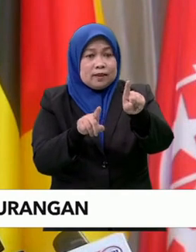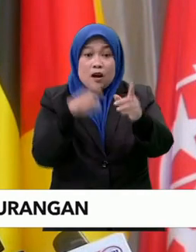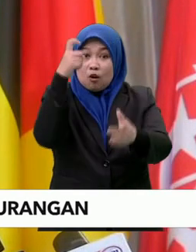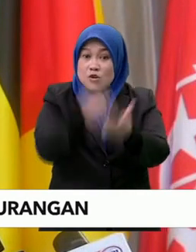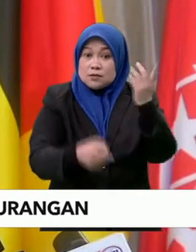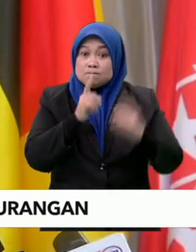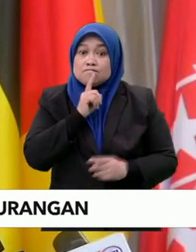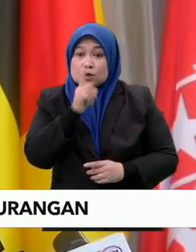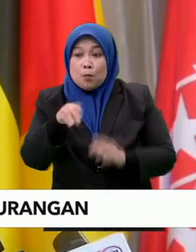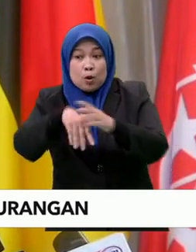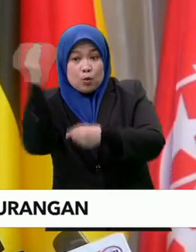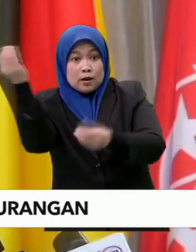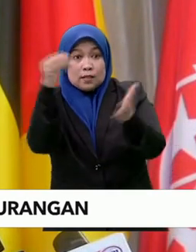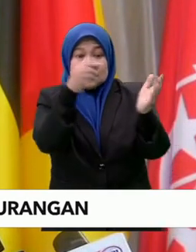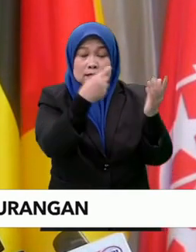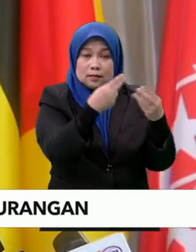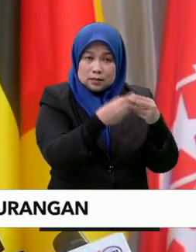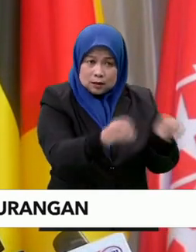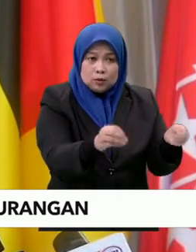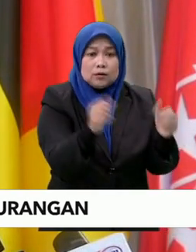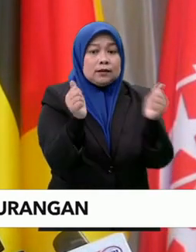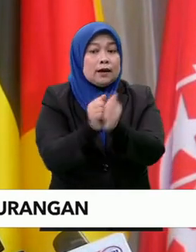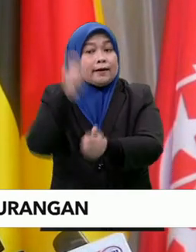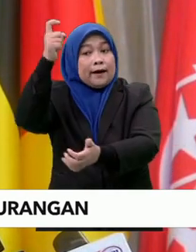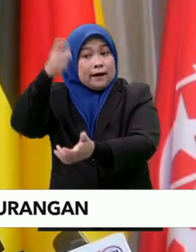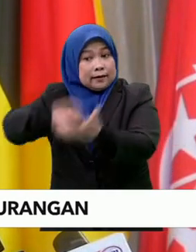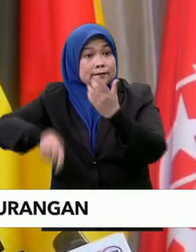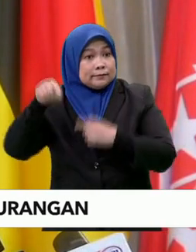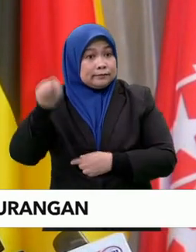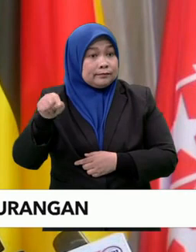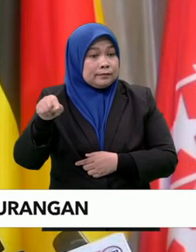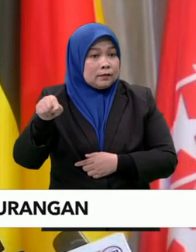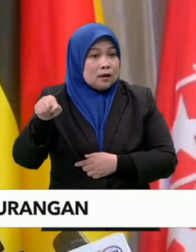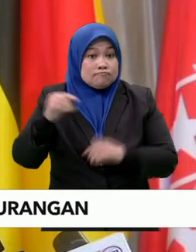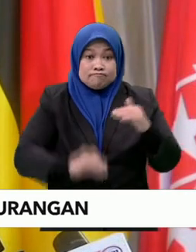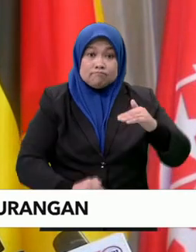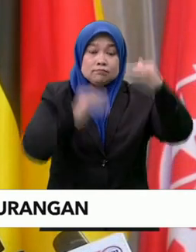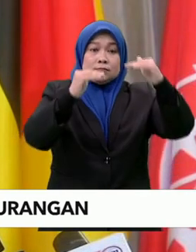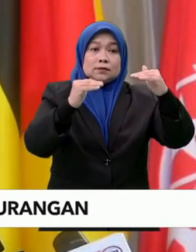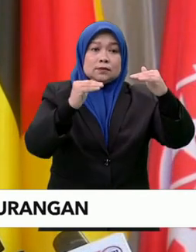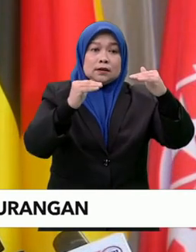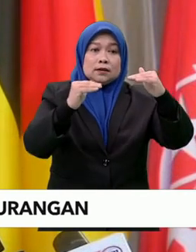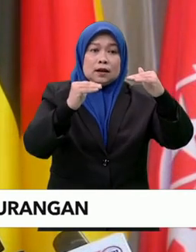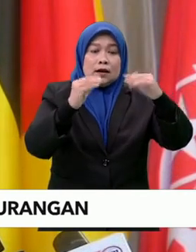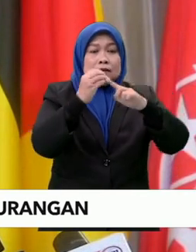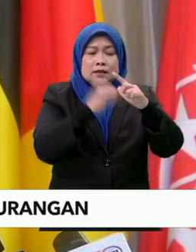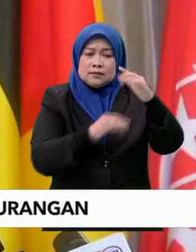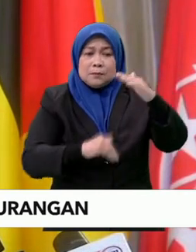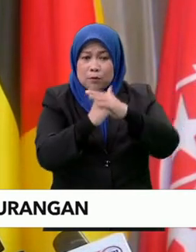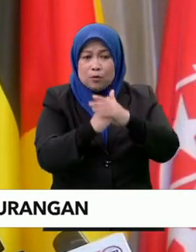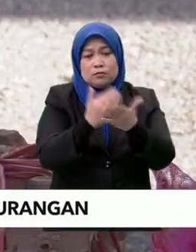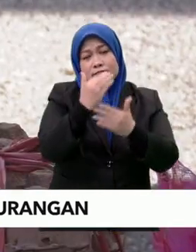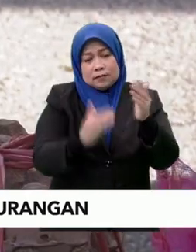kost sebenarnya pengeluaran telur dengan harga maksimum campur Karen